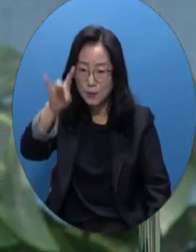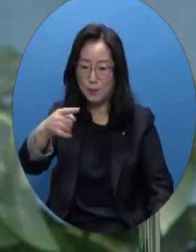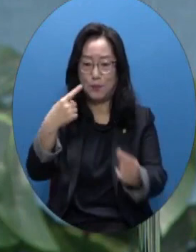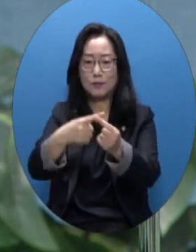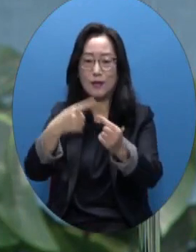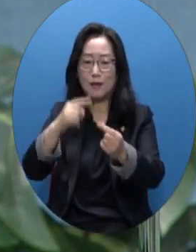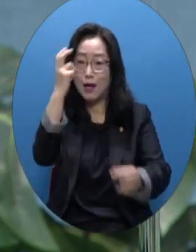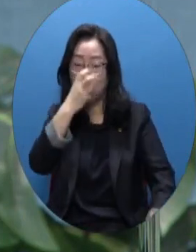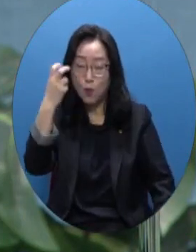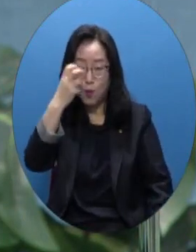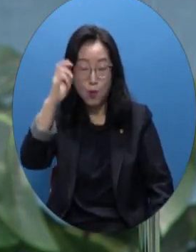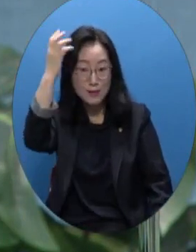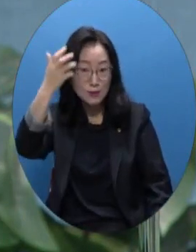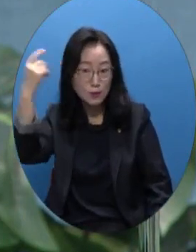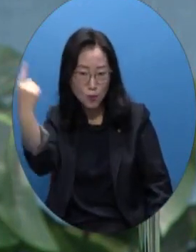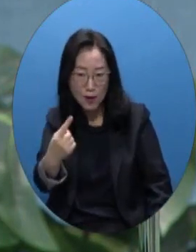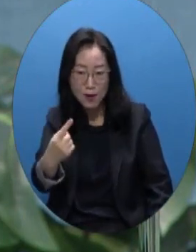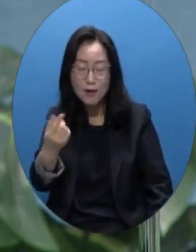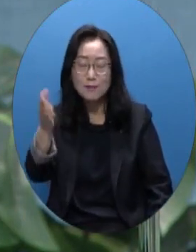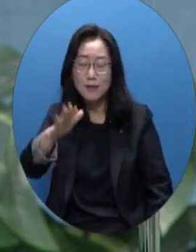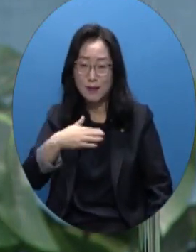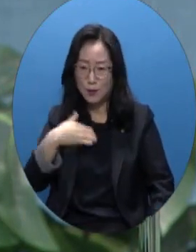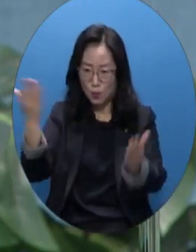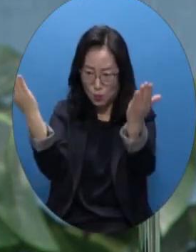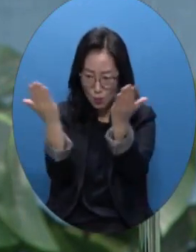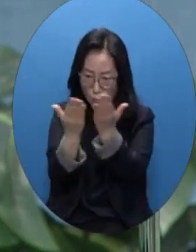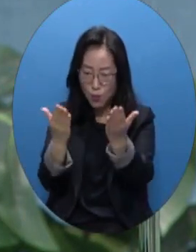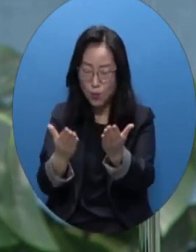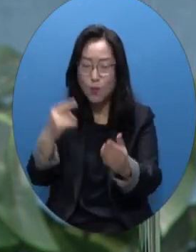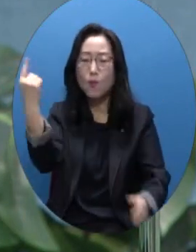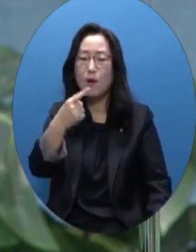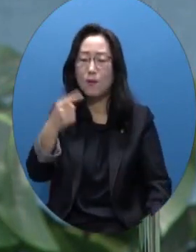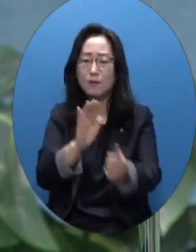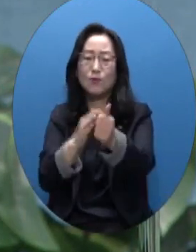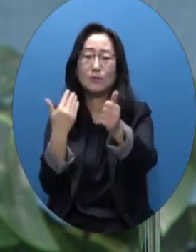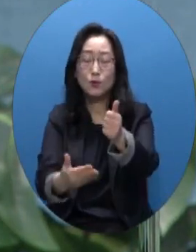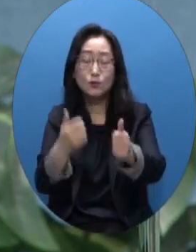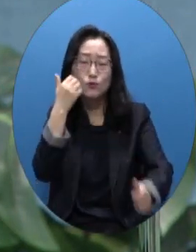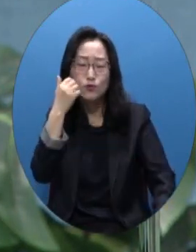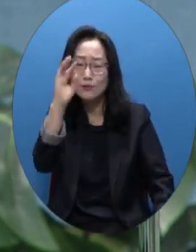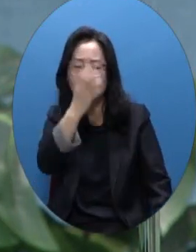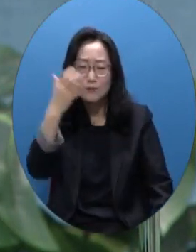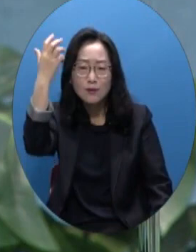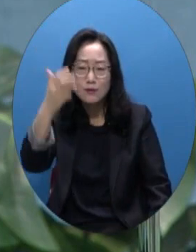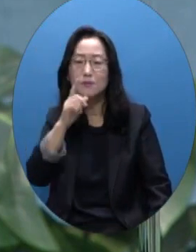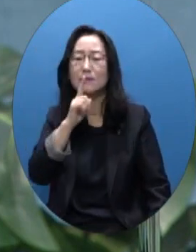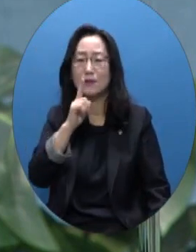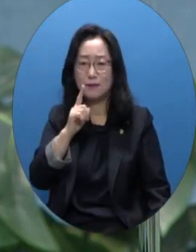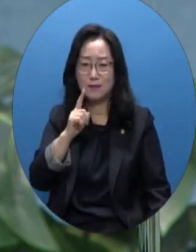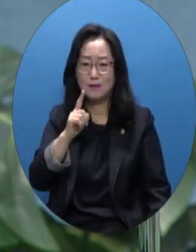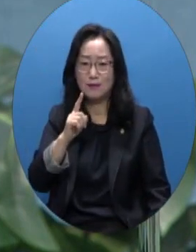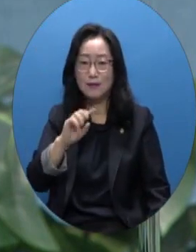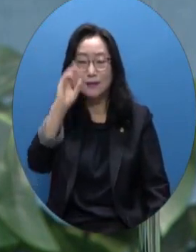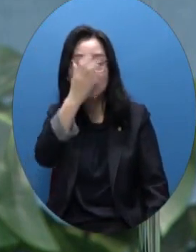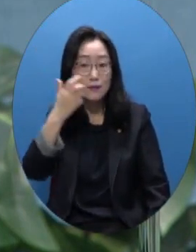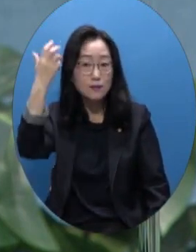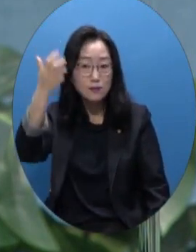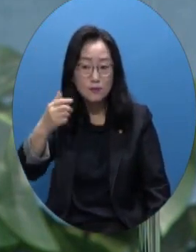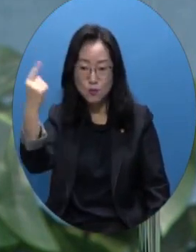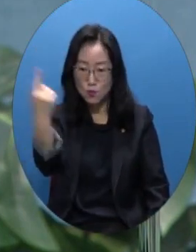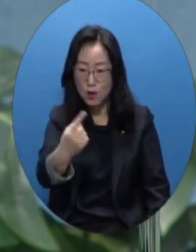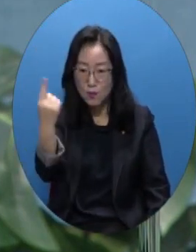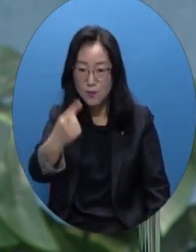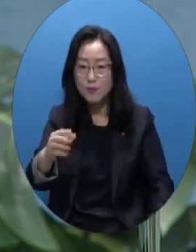나와 똑같은 부 의사가 와서 너를 도와줄 것이다 그지 바로 성령님이 시 다고 주일 말씀 하셨습니다 성령이 우리 기입하면